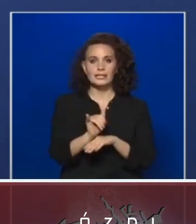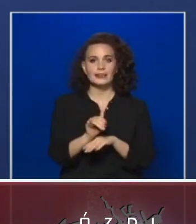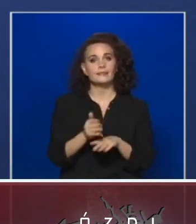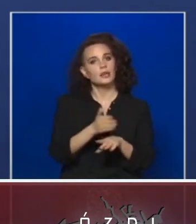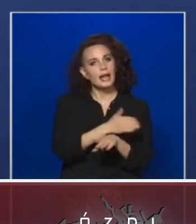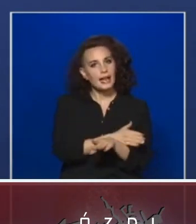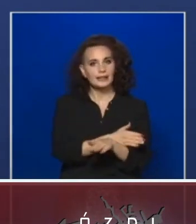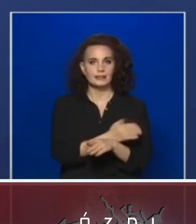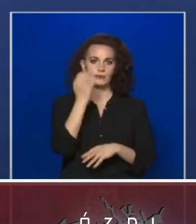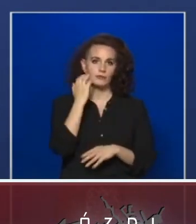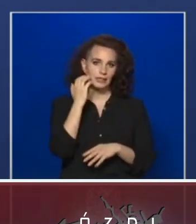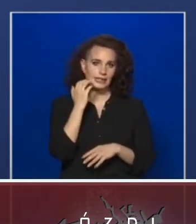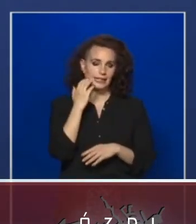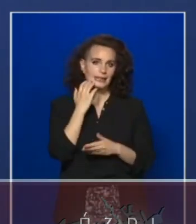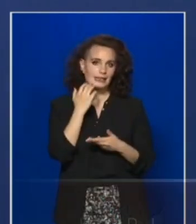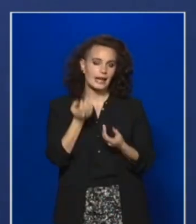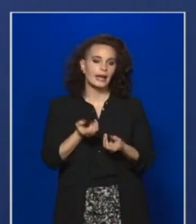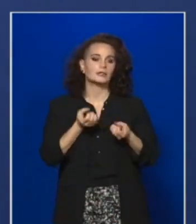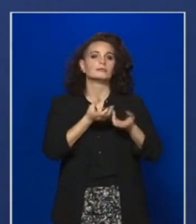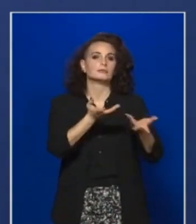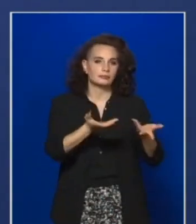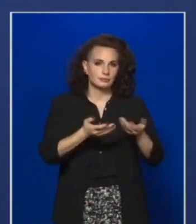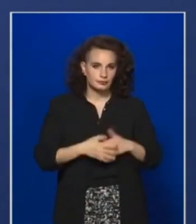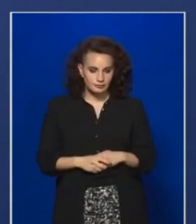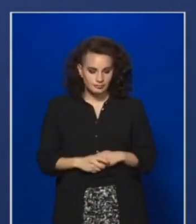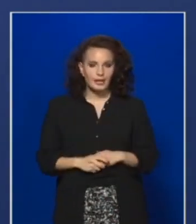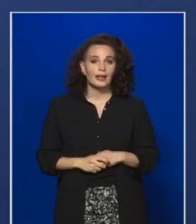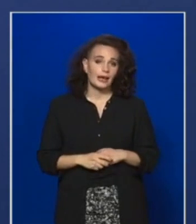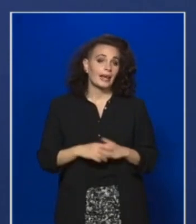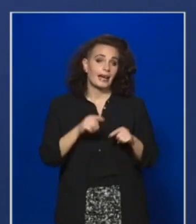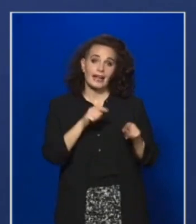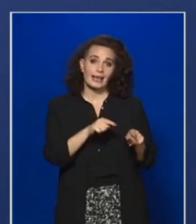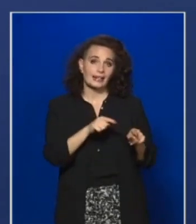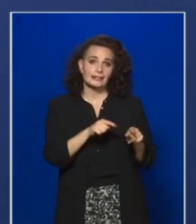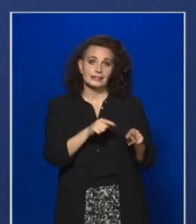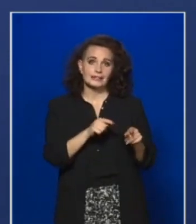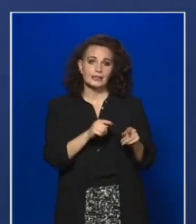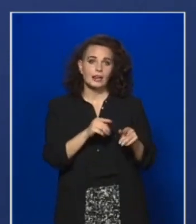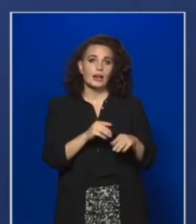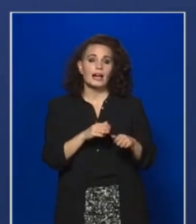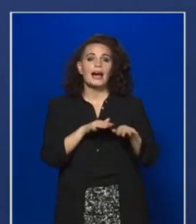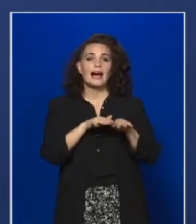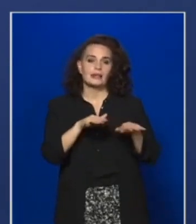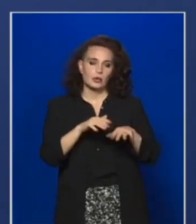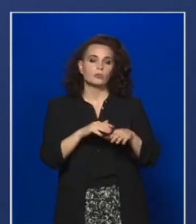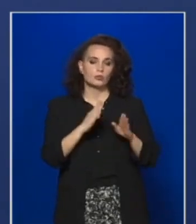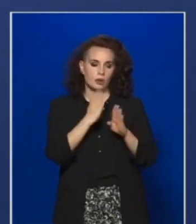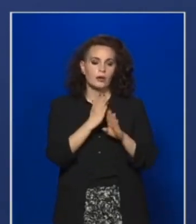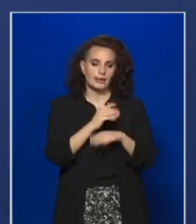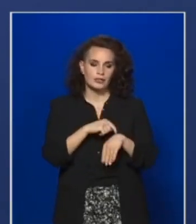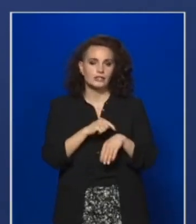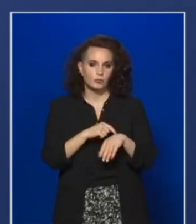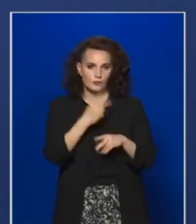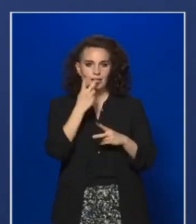elején vidéken alkalmaztunk, az átlagos lappangási időt figyelembe véve, tehát